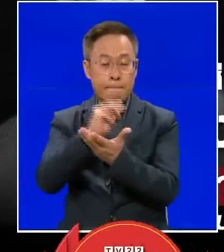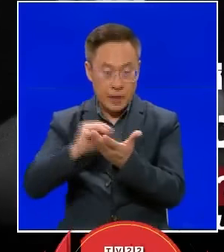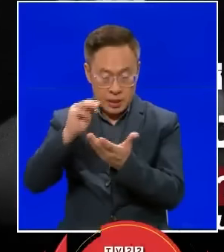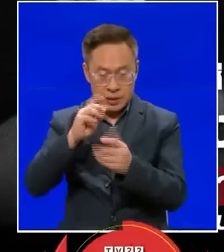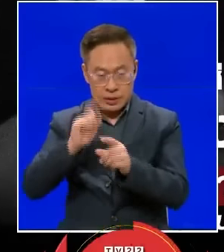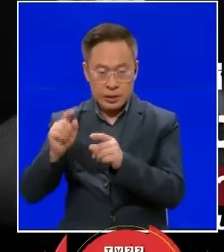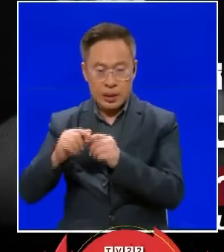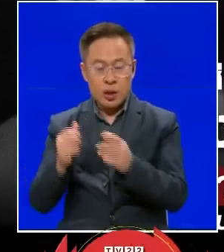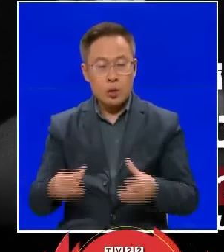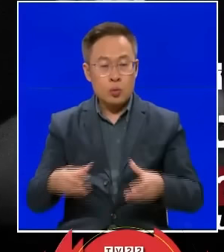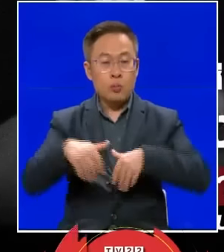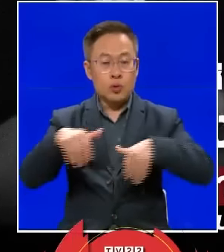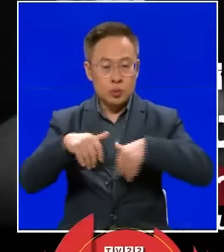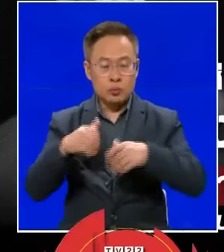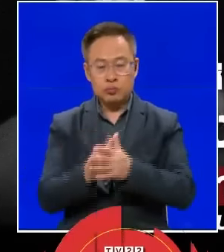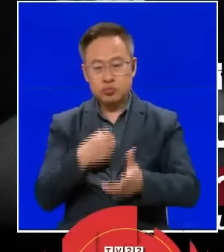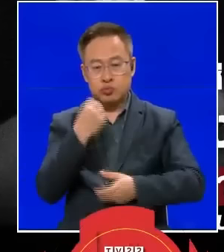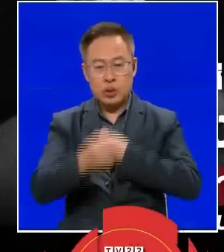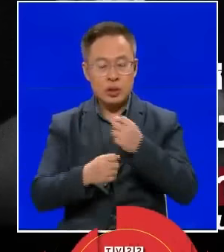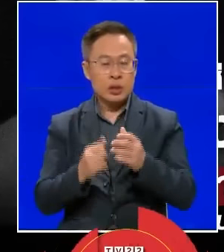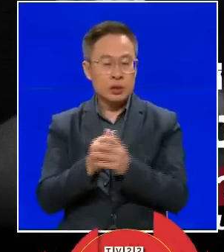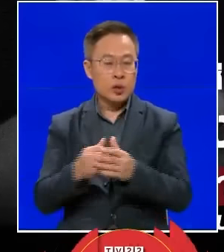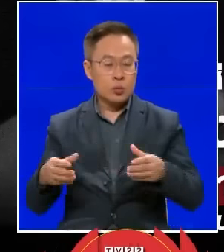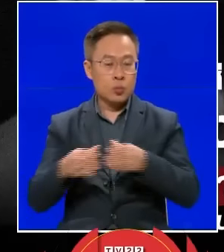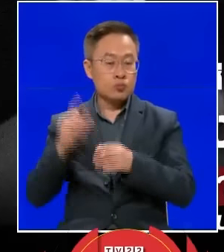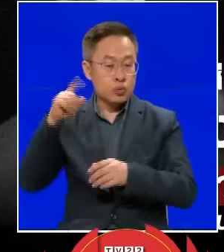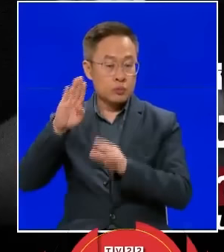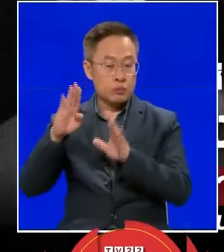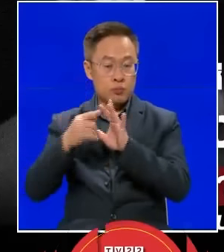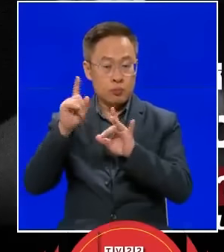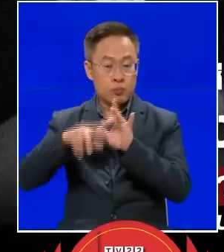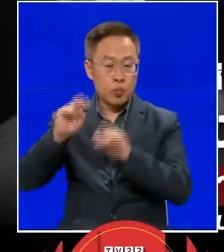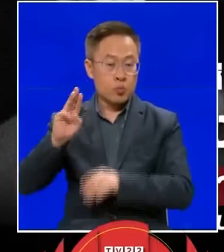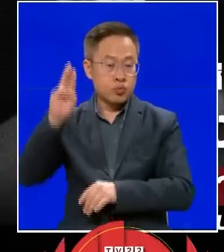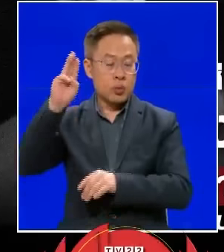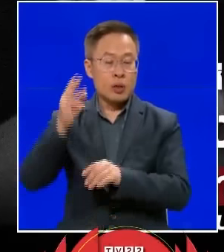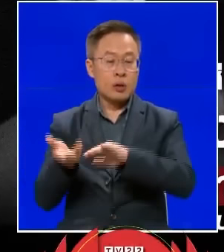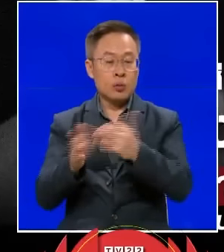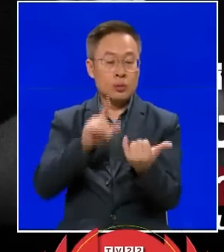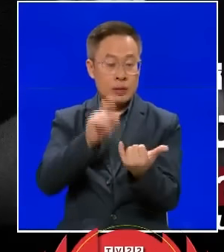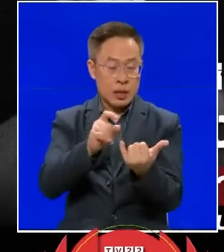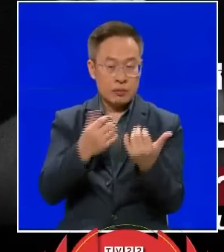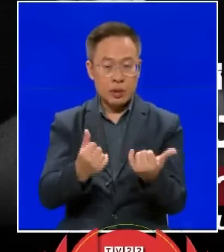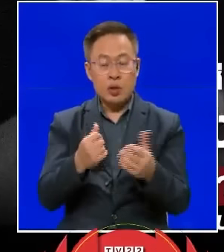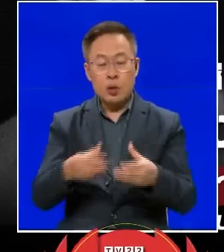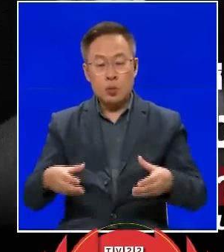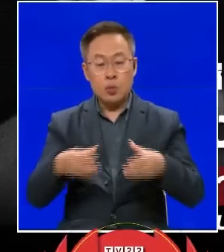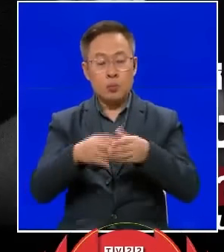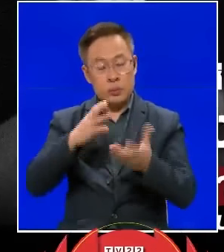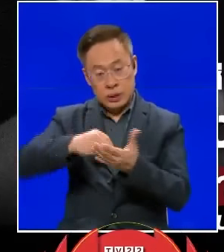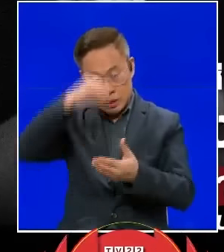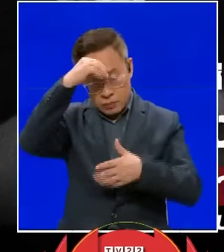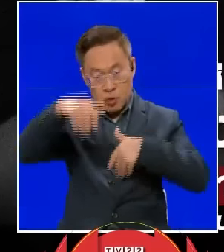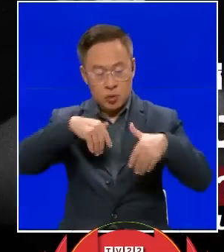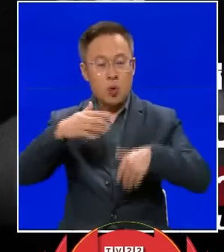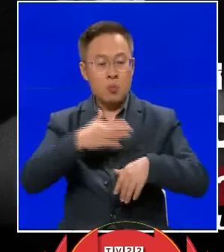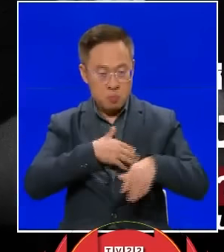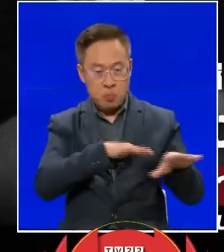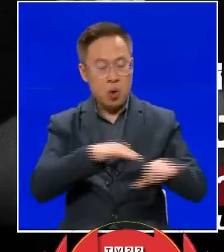วังประนามความล้มเหลวในกระบวนการยุติธรรมไทยพวกเราองค์กรนักศึกษาและภาคประชาชนพร้อมยืนหยัดต่อ